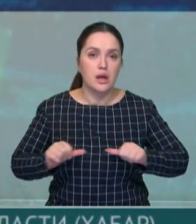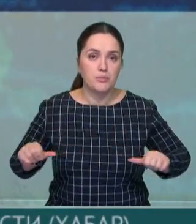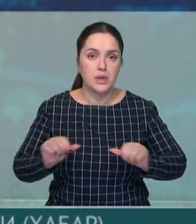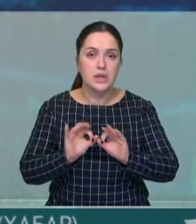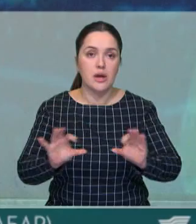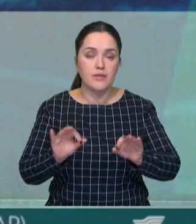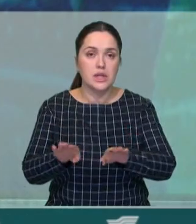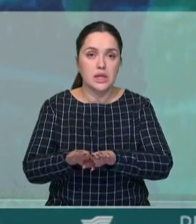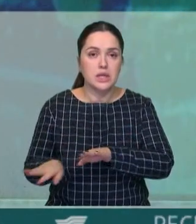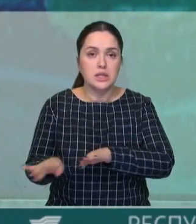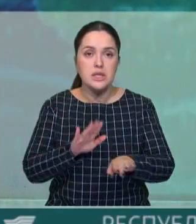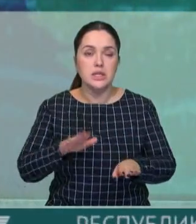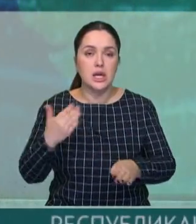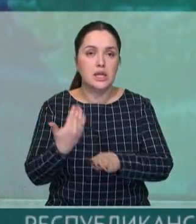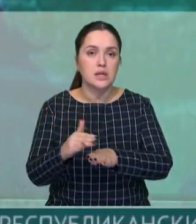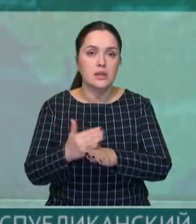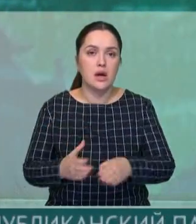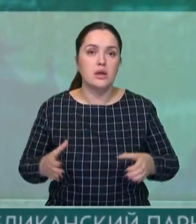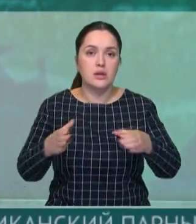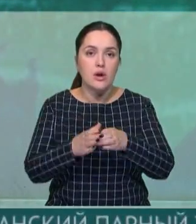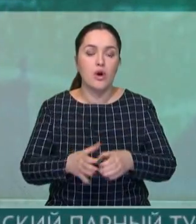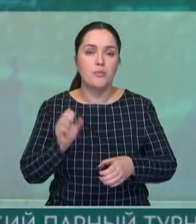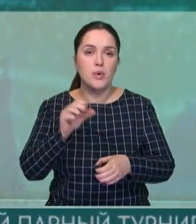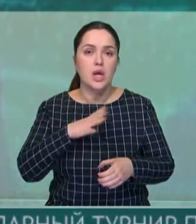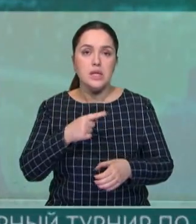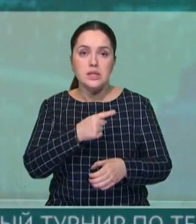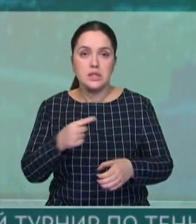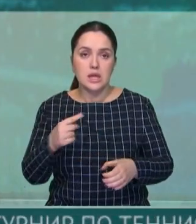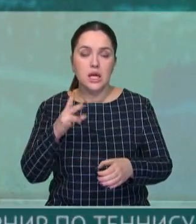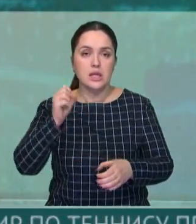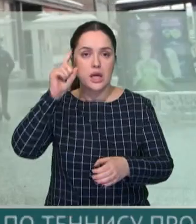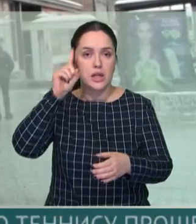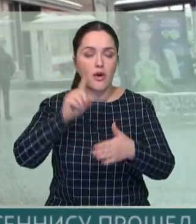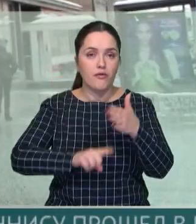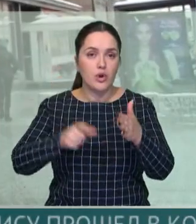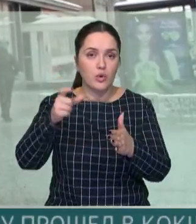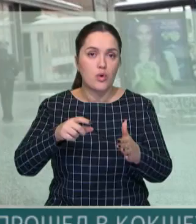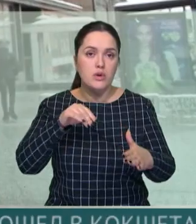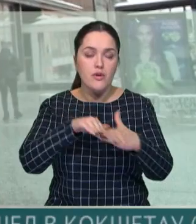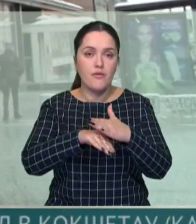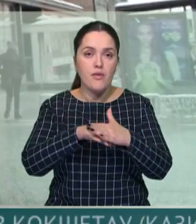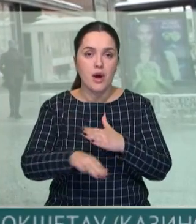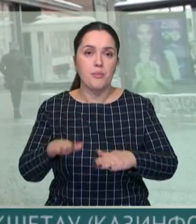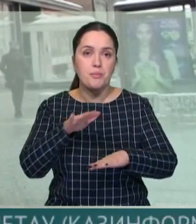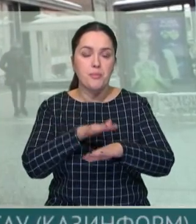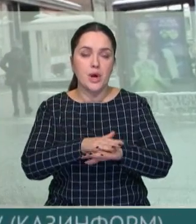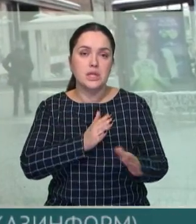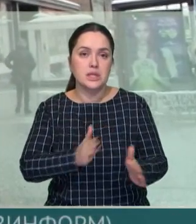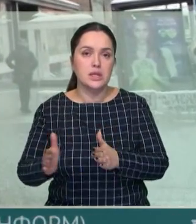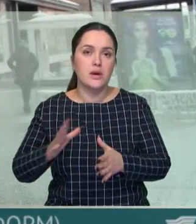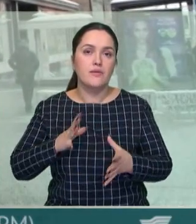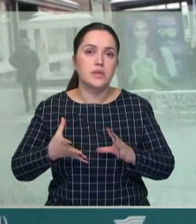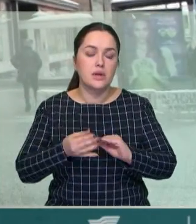что такие действия со стороны кредитных организаций могут негативно отразиться на доверии вкладчиков в банковской системе в